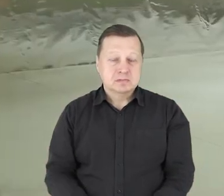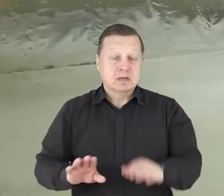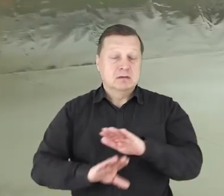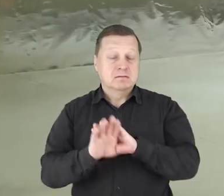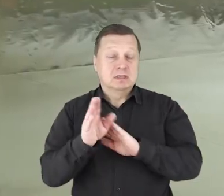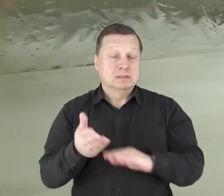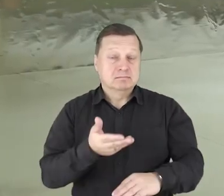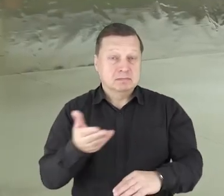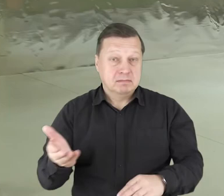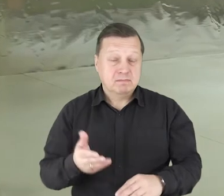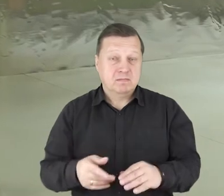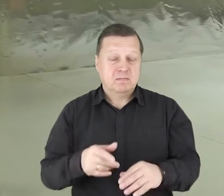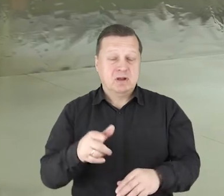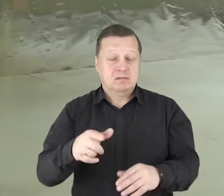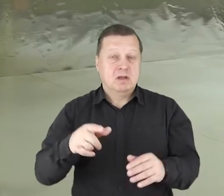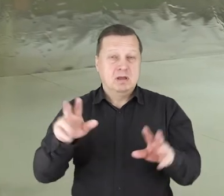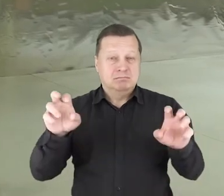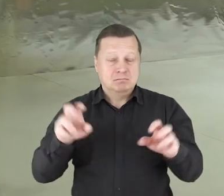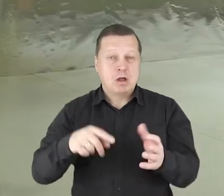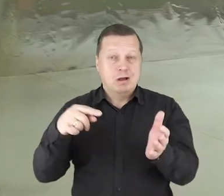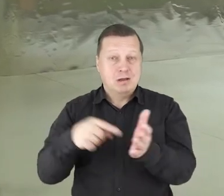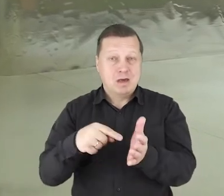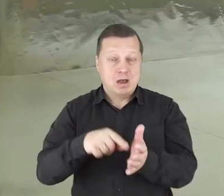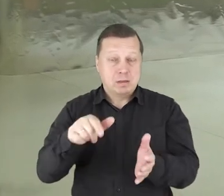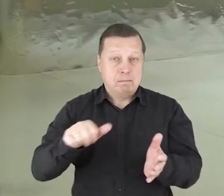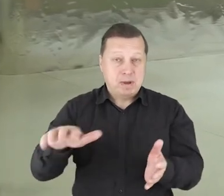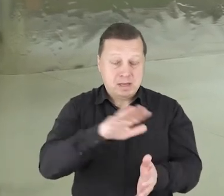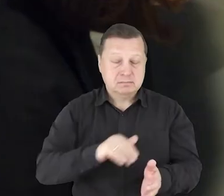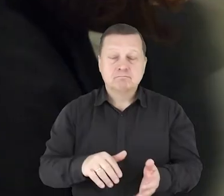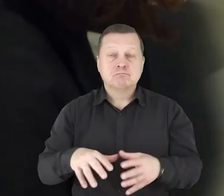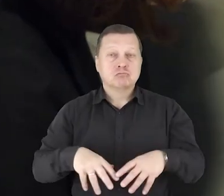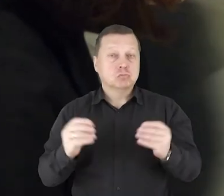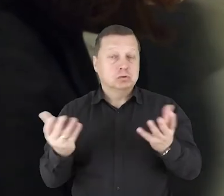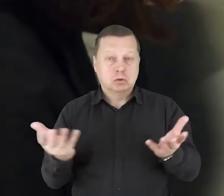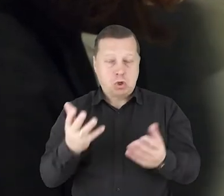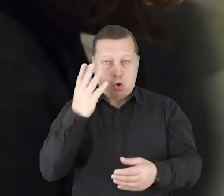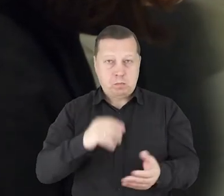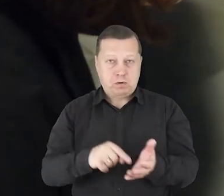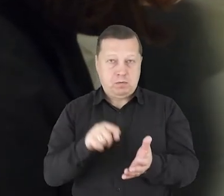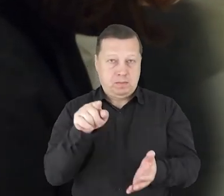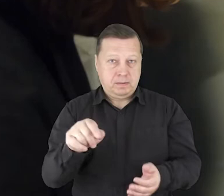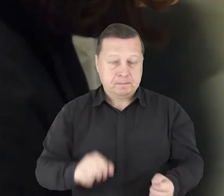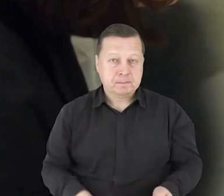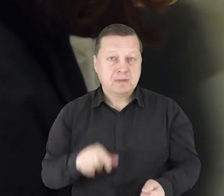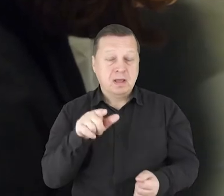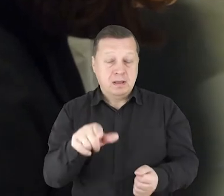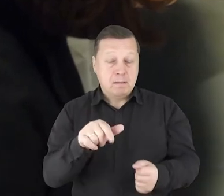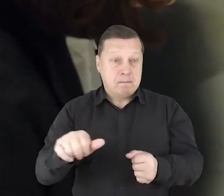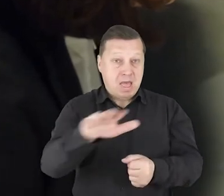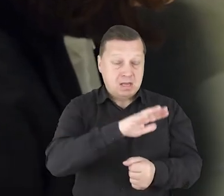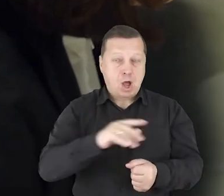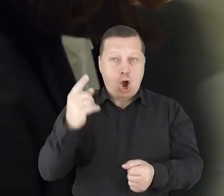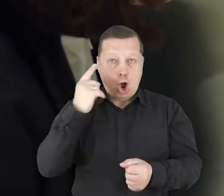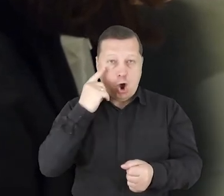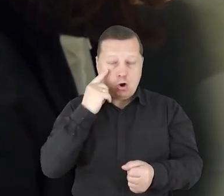Dla mnie wystawa Taki pejzaż zaczyna się tym obrazem, obrazem, w którym pejzaż atakuje